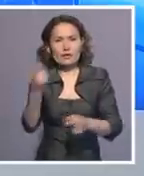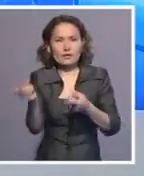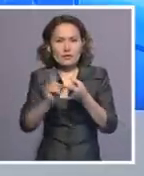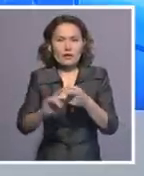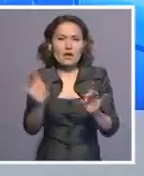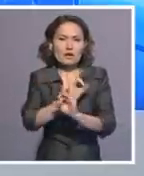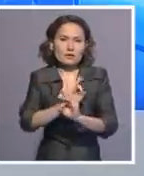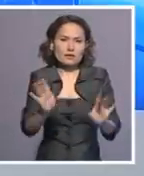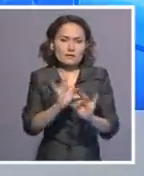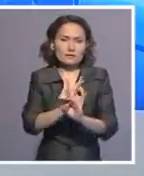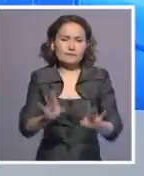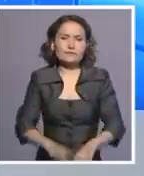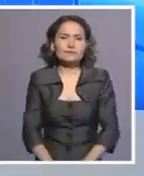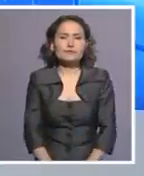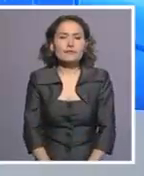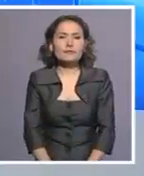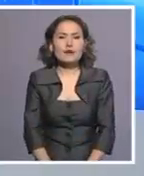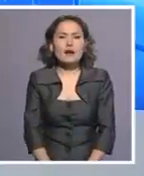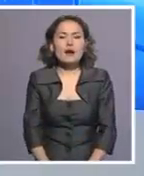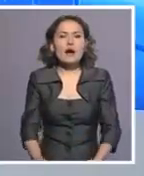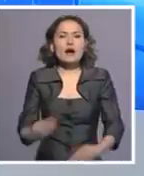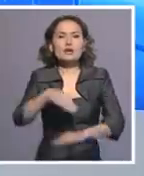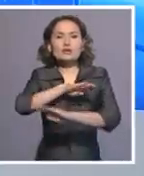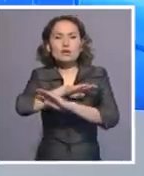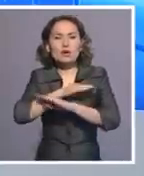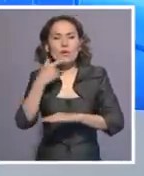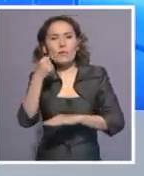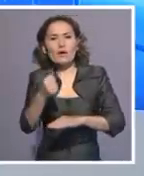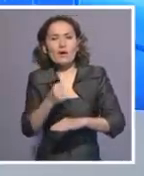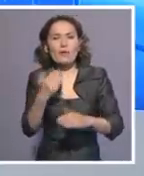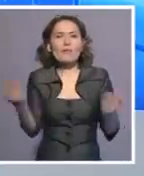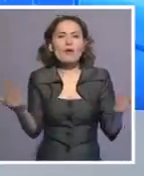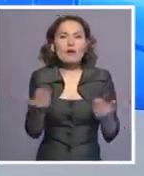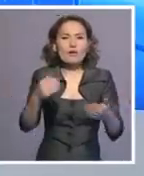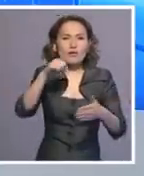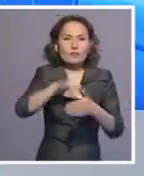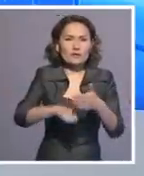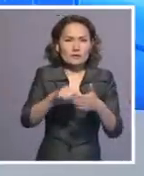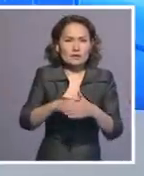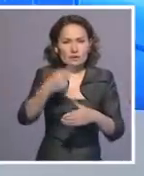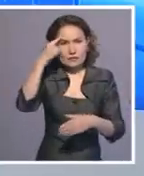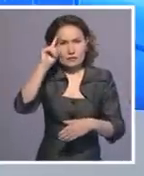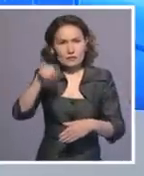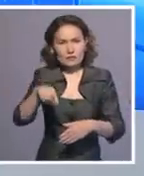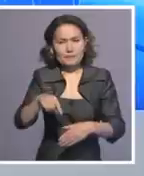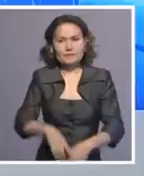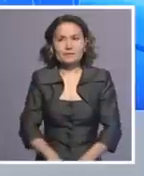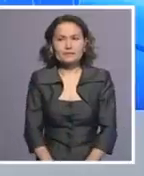арқылы байланысқа шықтық. Жазира, сарбаздардың өліміне қатысты қандай да бір жаңа ақпарат бар ма?